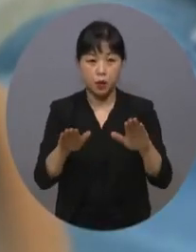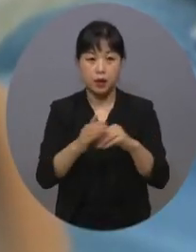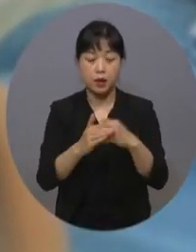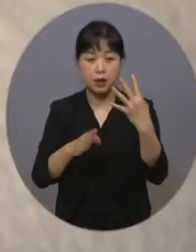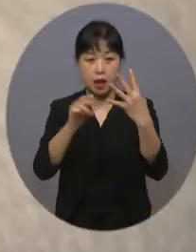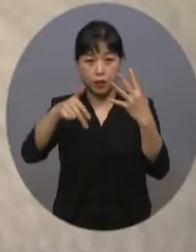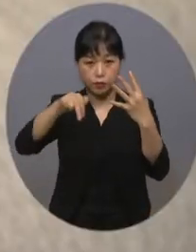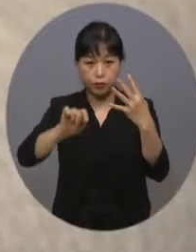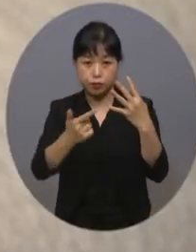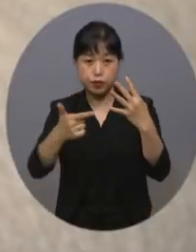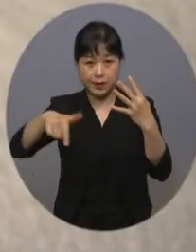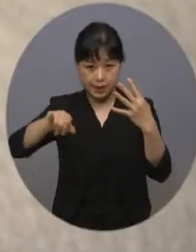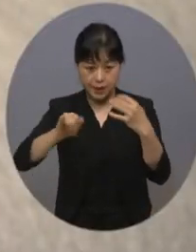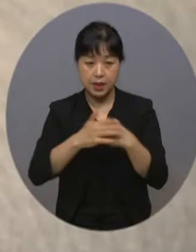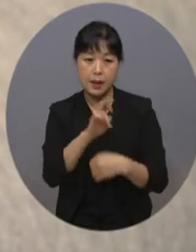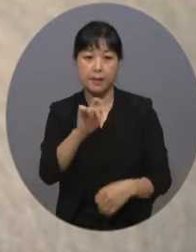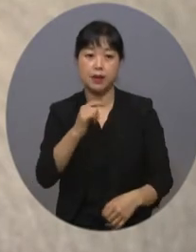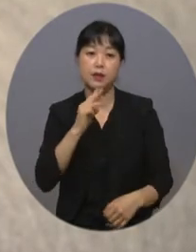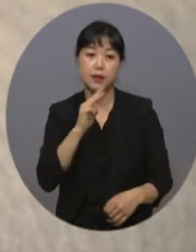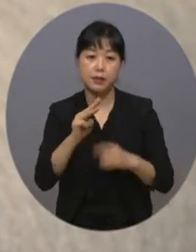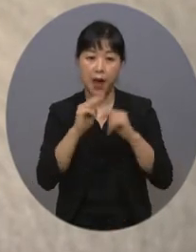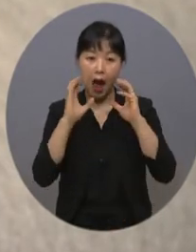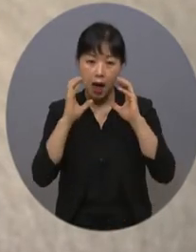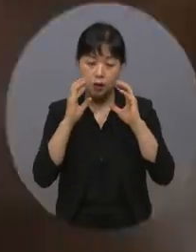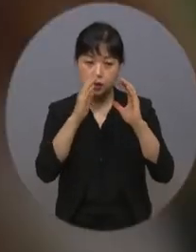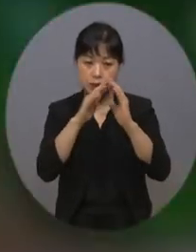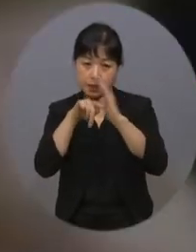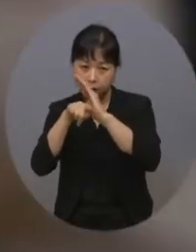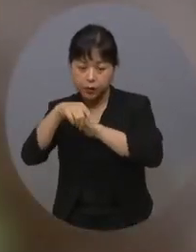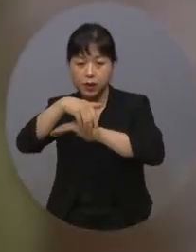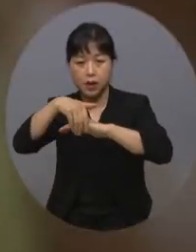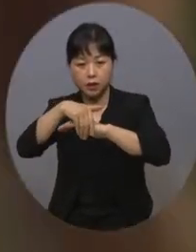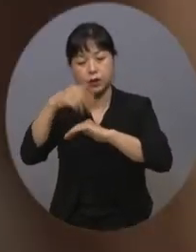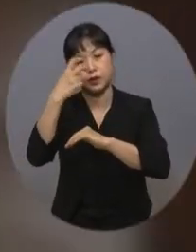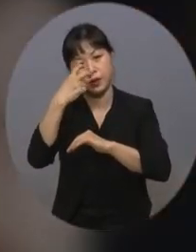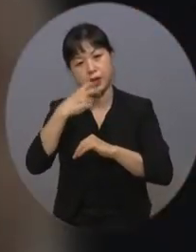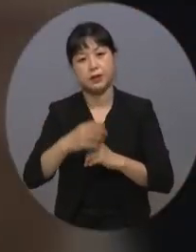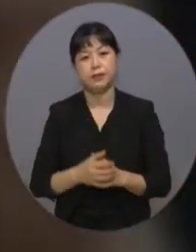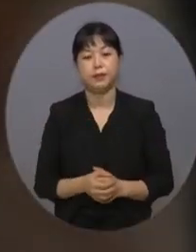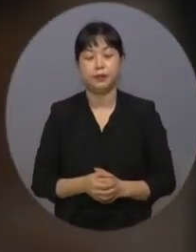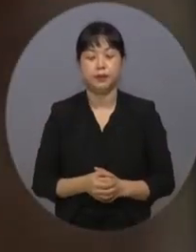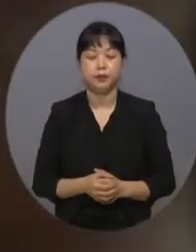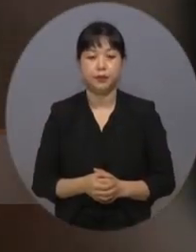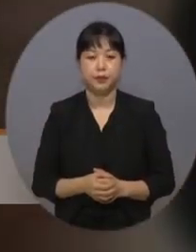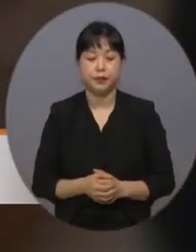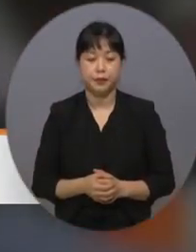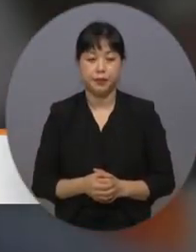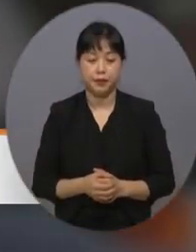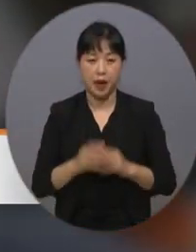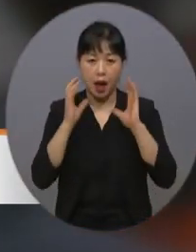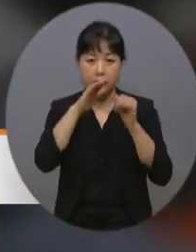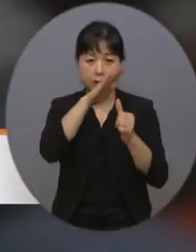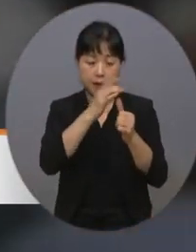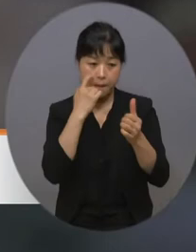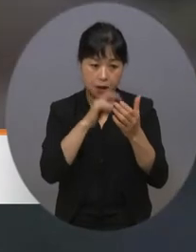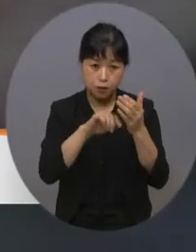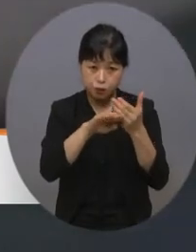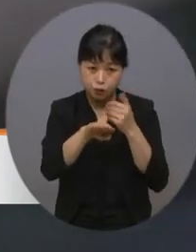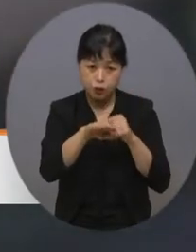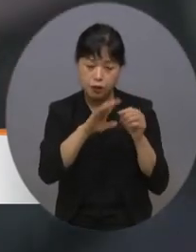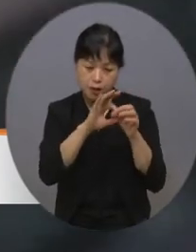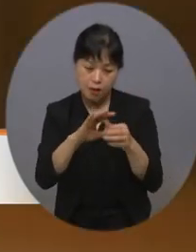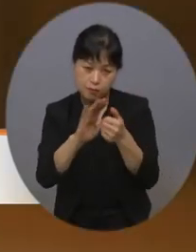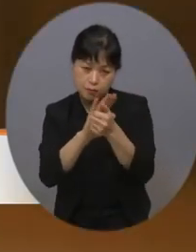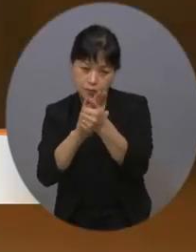아동을 전수 방문 조사할 계획입니다 윗 이어 동을 발굴 한 뒤에도 지속적인 돌봄이 이루어질 수